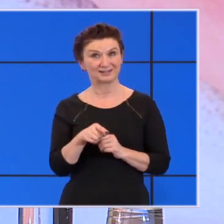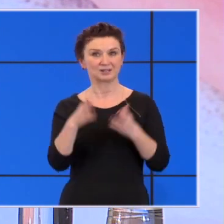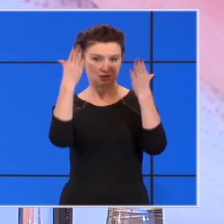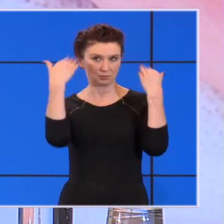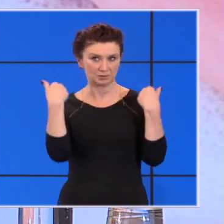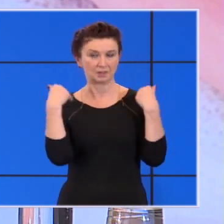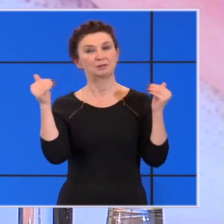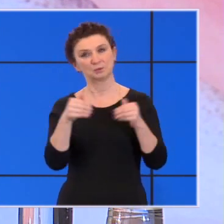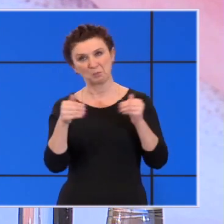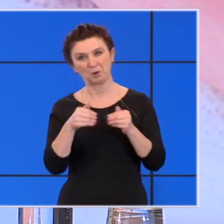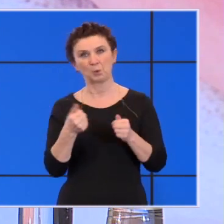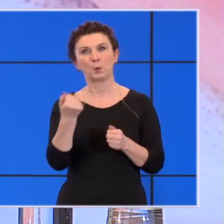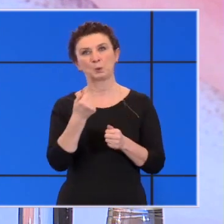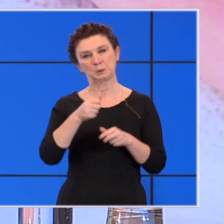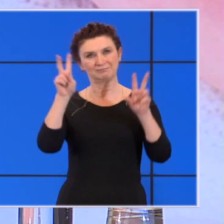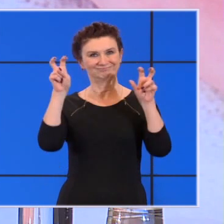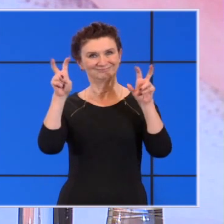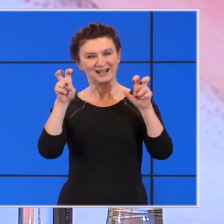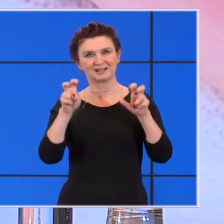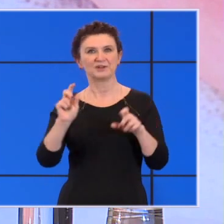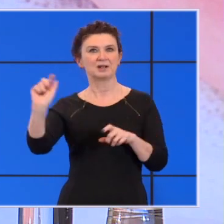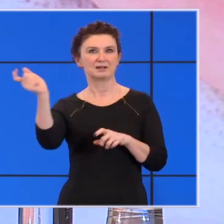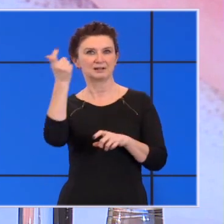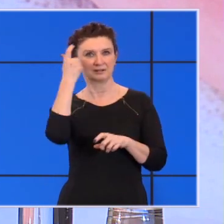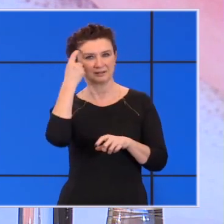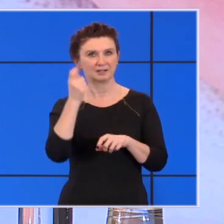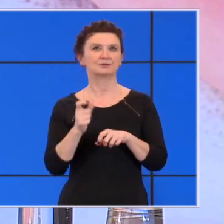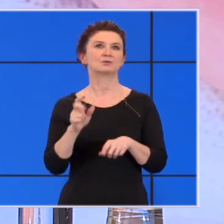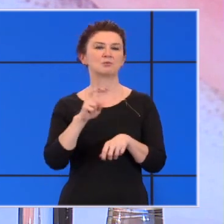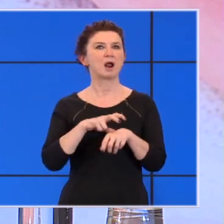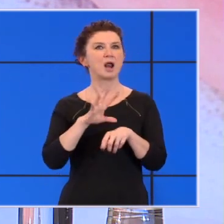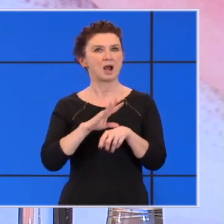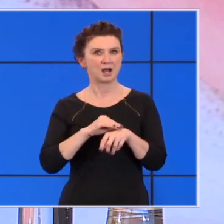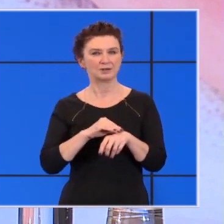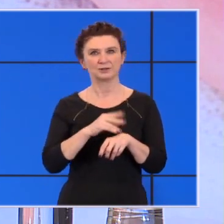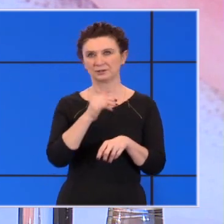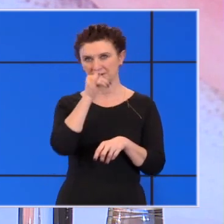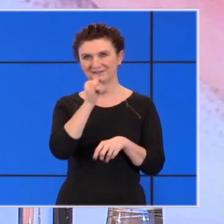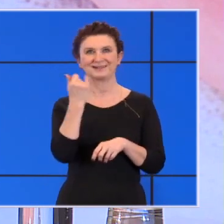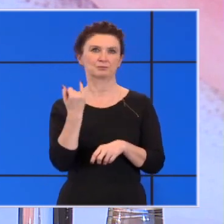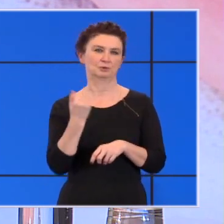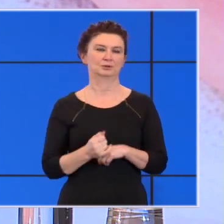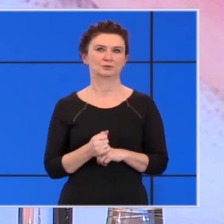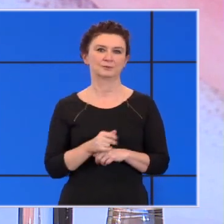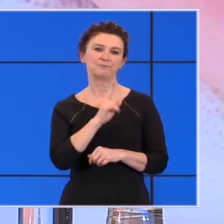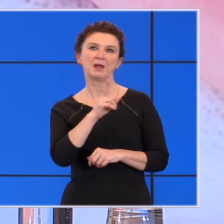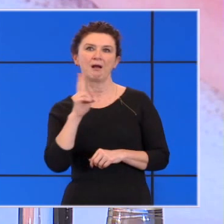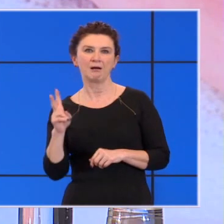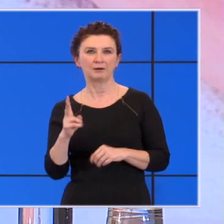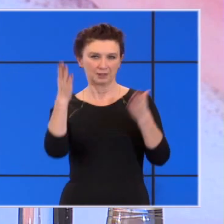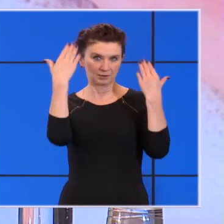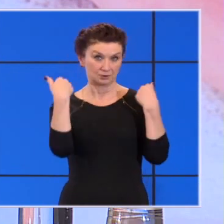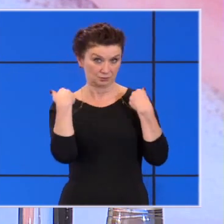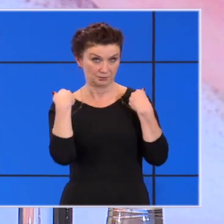Niepłodności. Każdy ośrodek, który będzie zajmował się procedurą in vitro, będzie musiał mieć